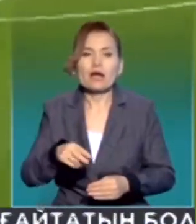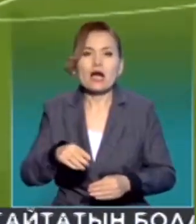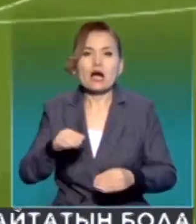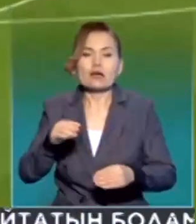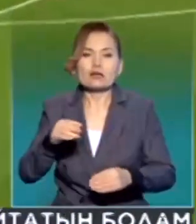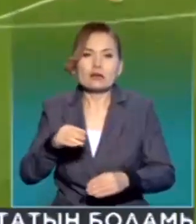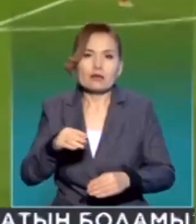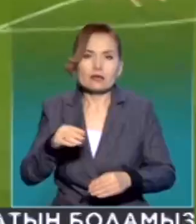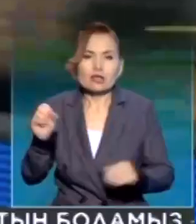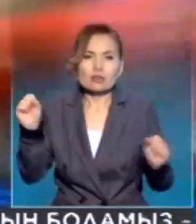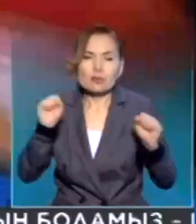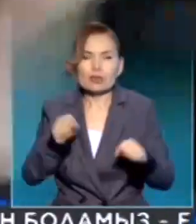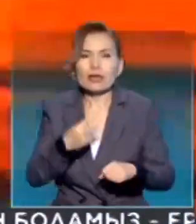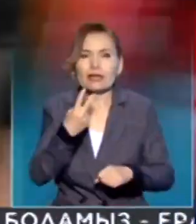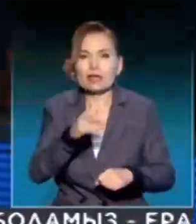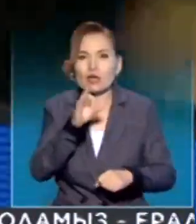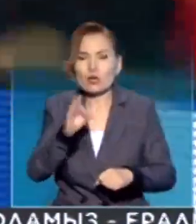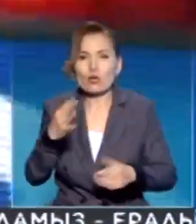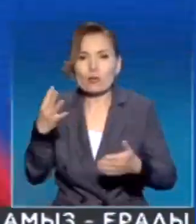есебімен басым түскен еді.